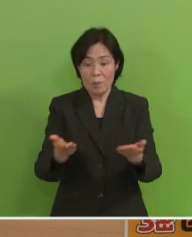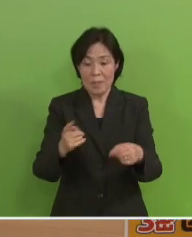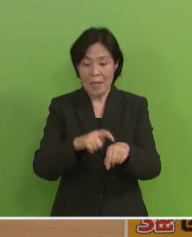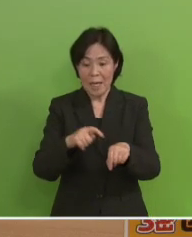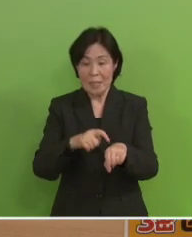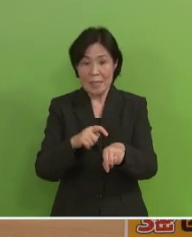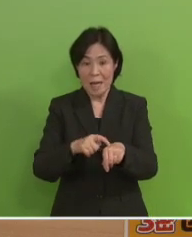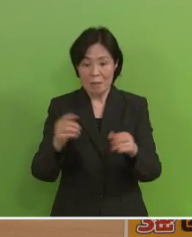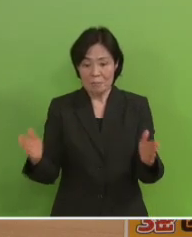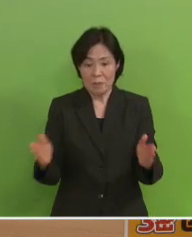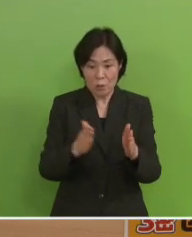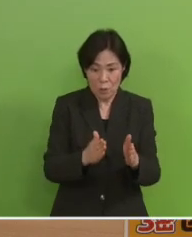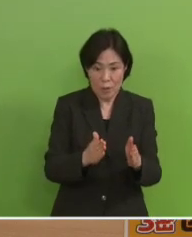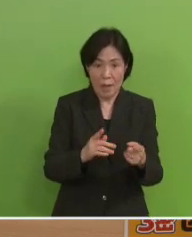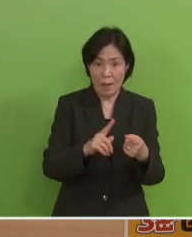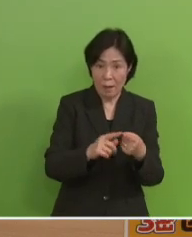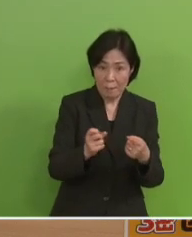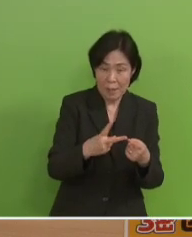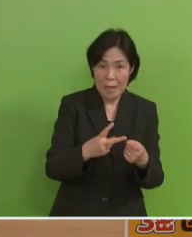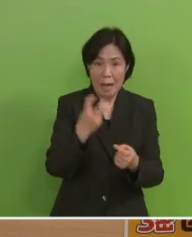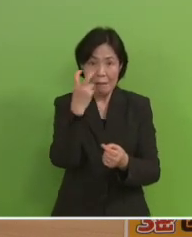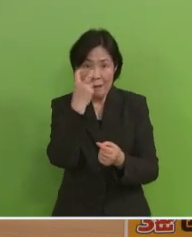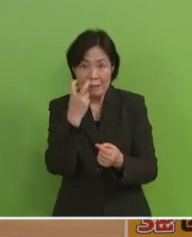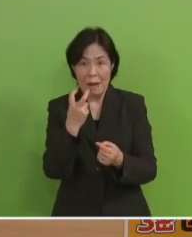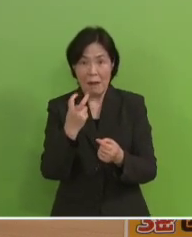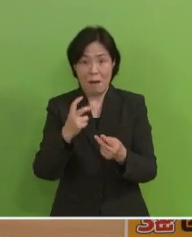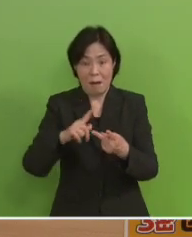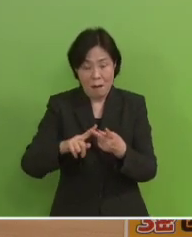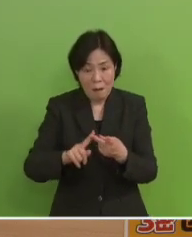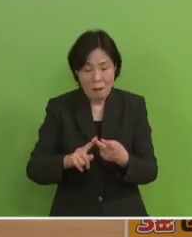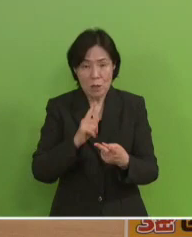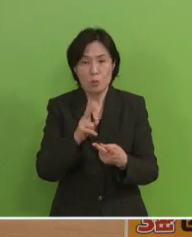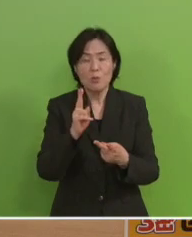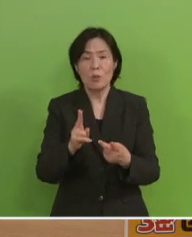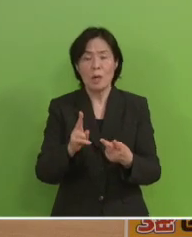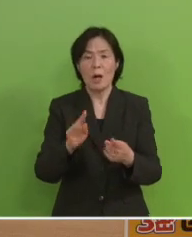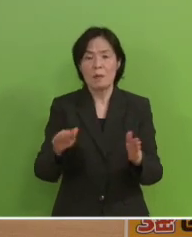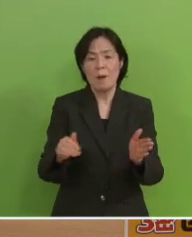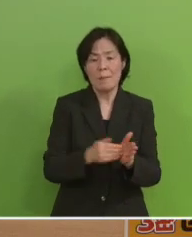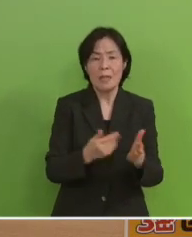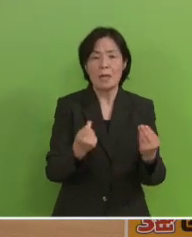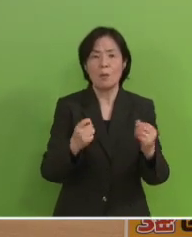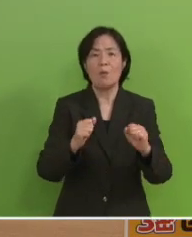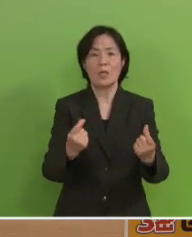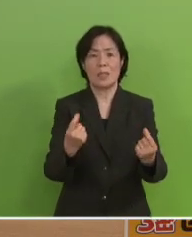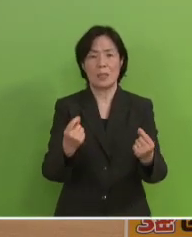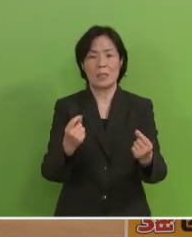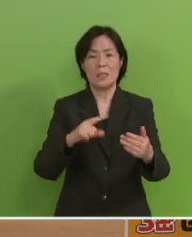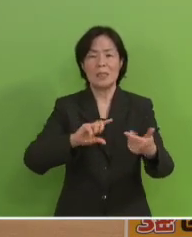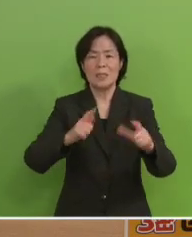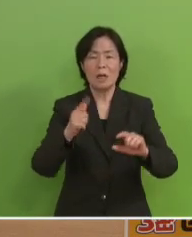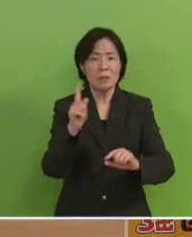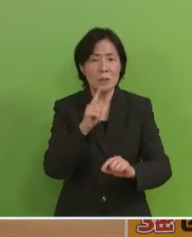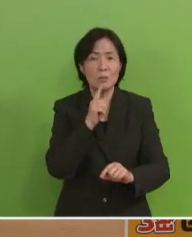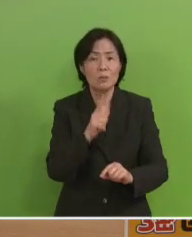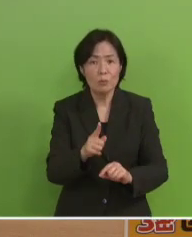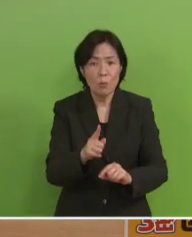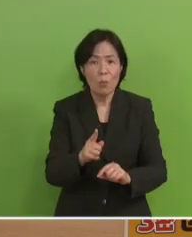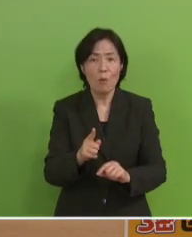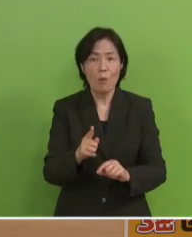まぁ検査の陽性とかそういう事ですから変わらないんですね何が違うかっていうとそこに